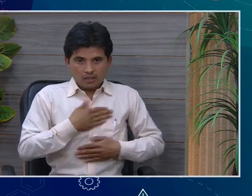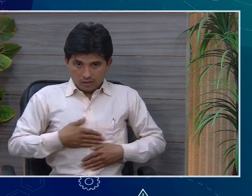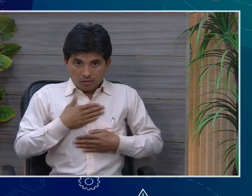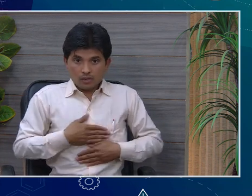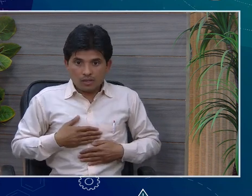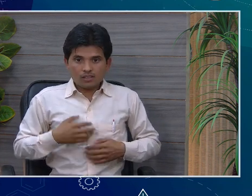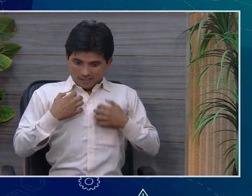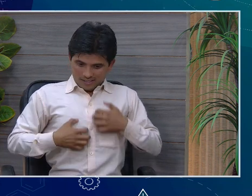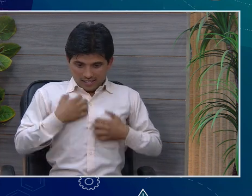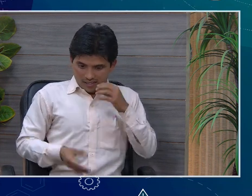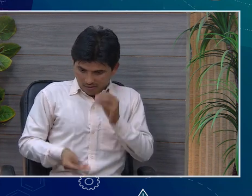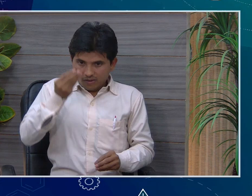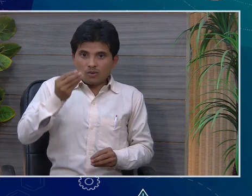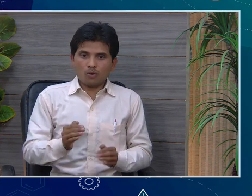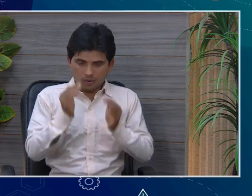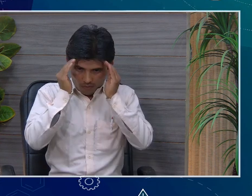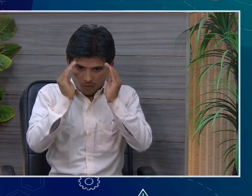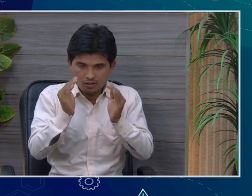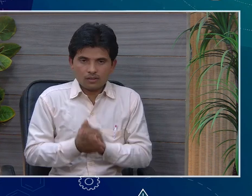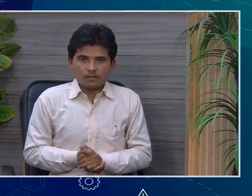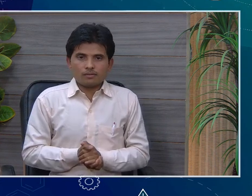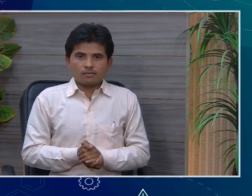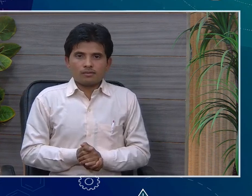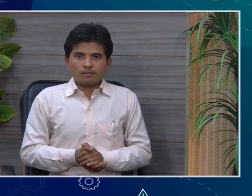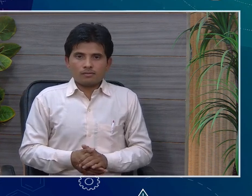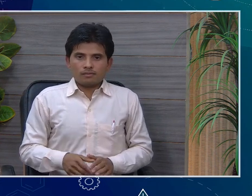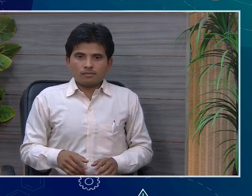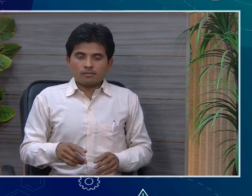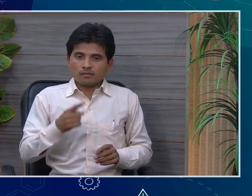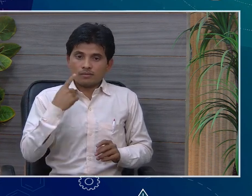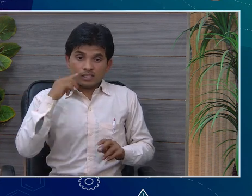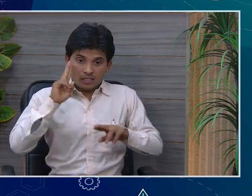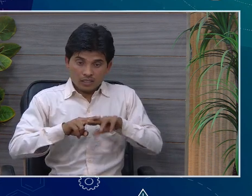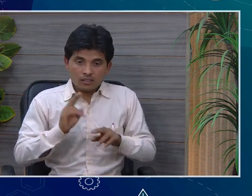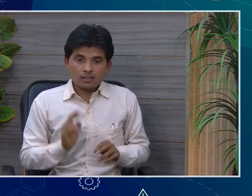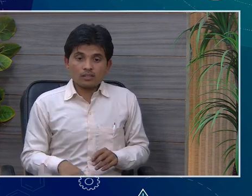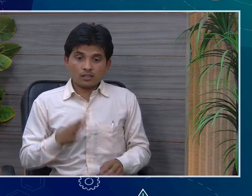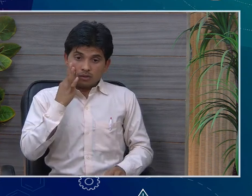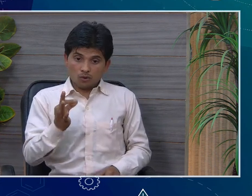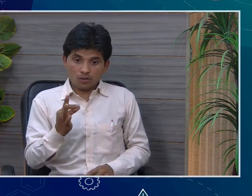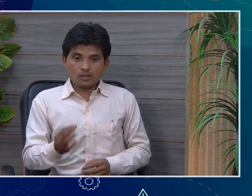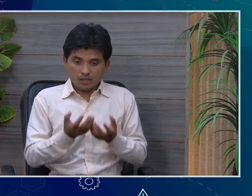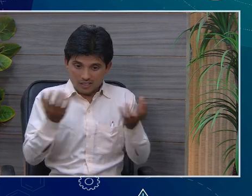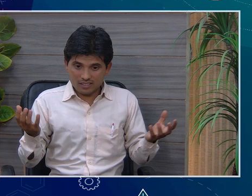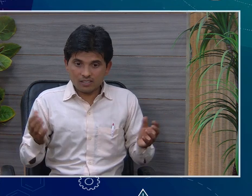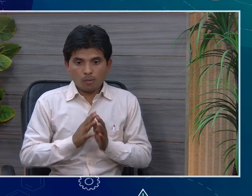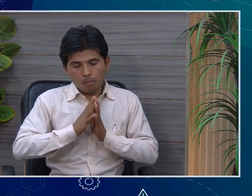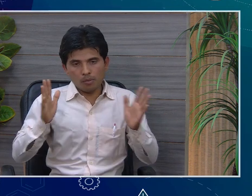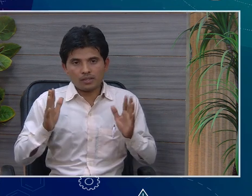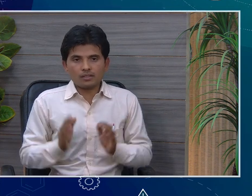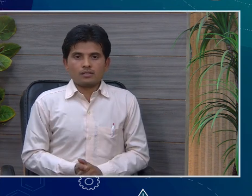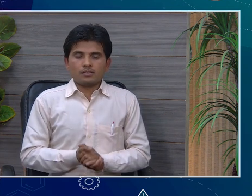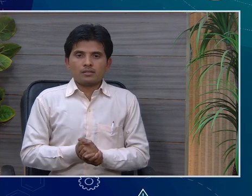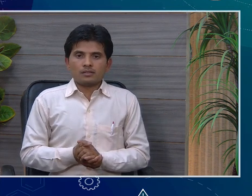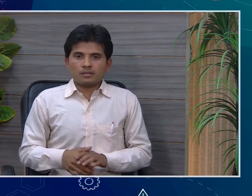लेकिन वह कर रहे हैं हैं और एक और दो इंपोर्टेंट चीज है वह बड़ी स्नेप ईयर